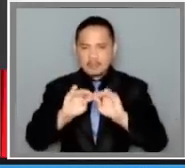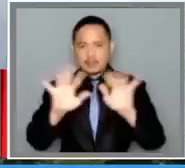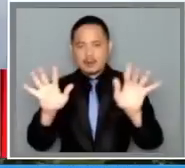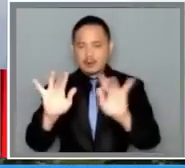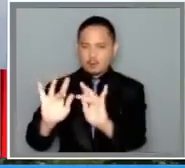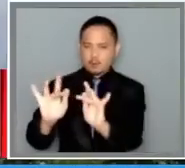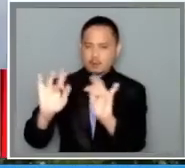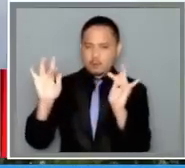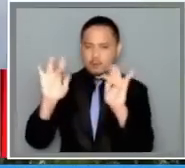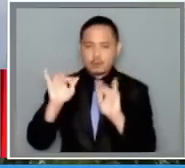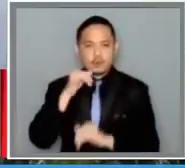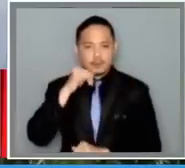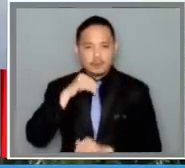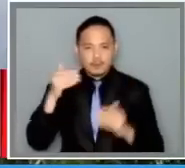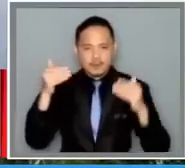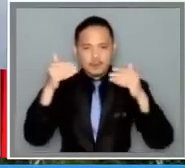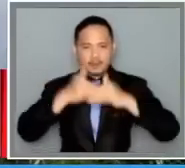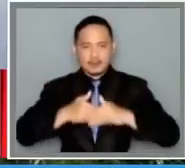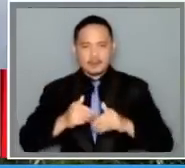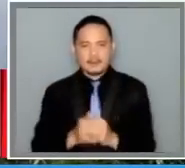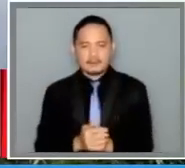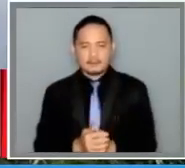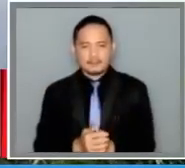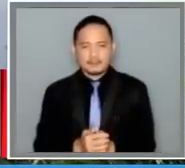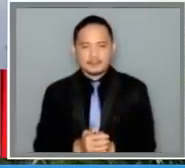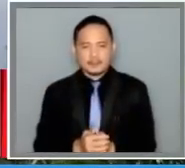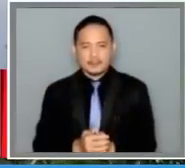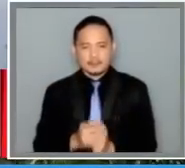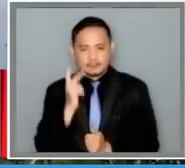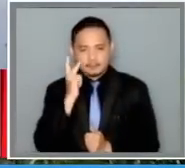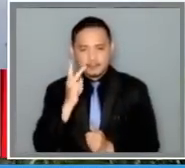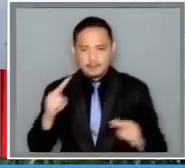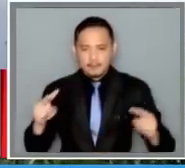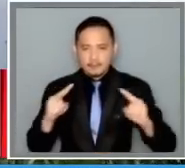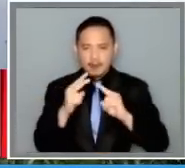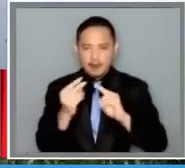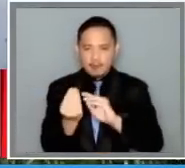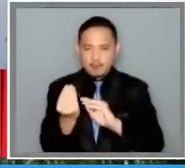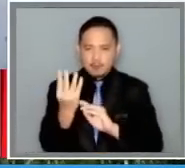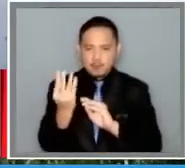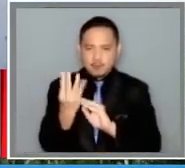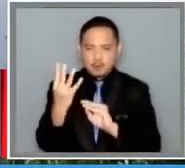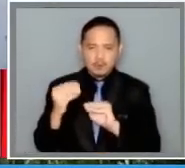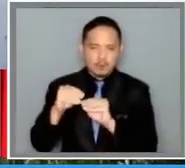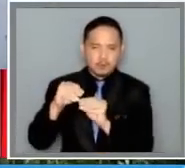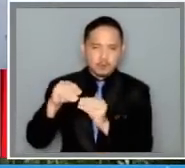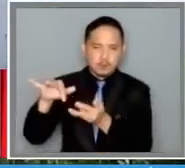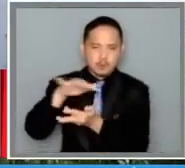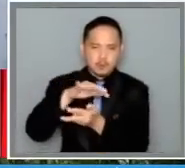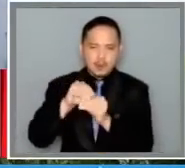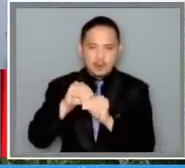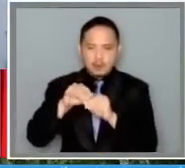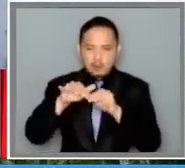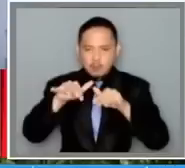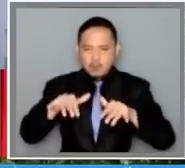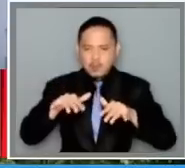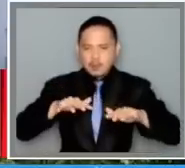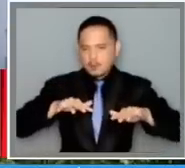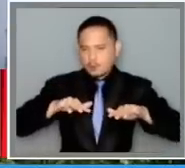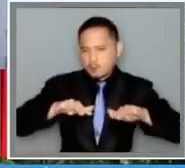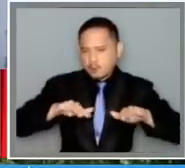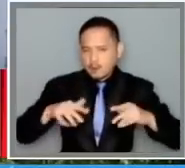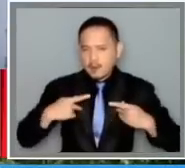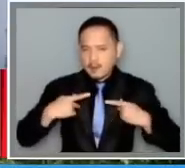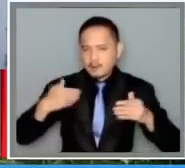Alanis, kung pag-uusapan ang aktibidad ng bulkan, patuloy naman ang paglabas ng lava mula sa bulkan sa nakalipas na 3 buwan, maging ang